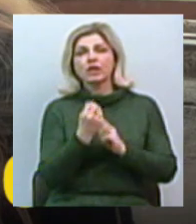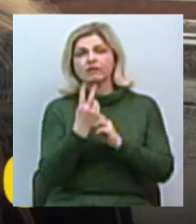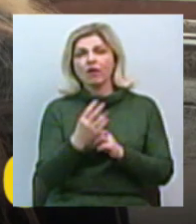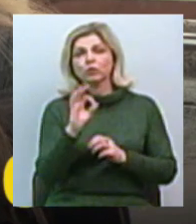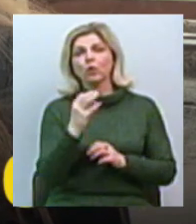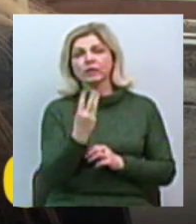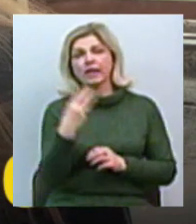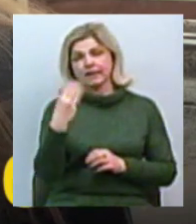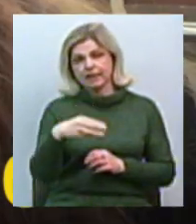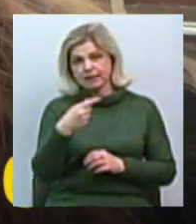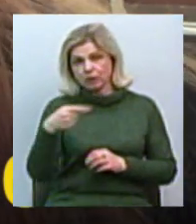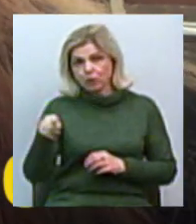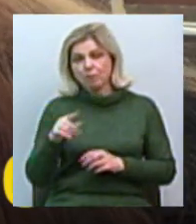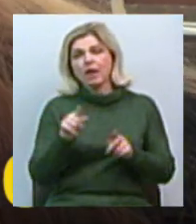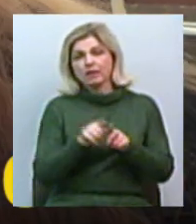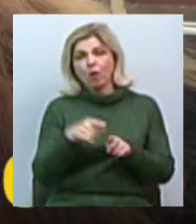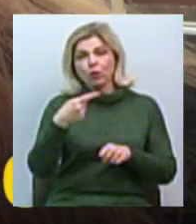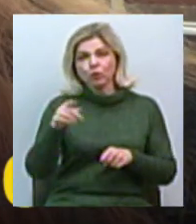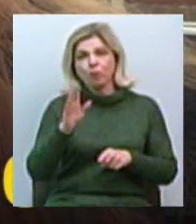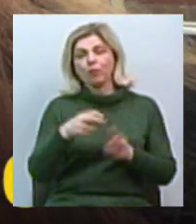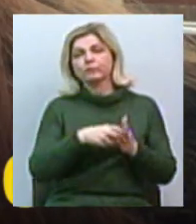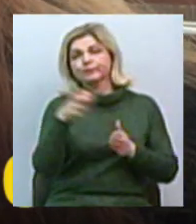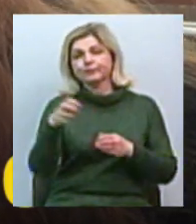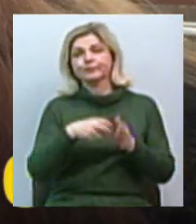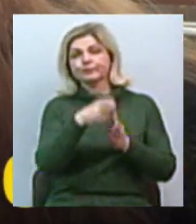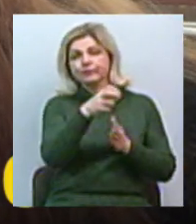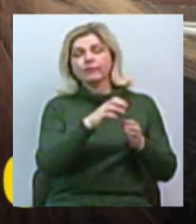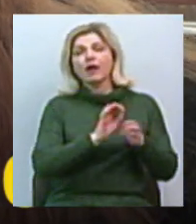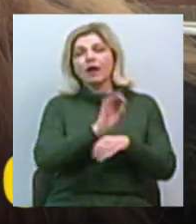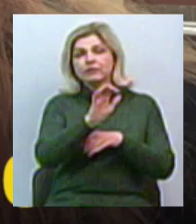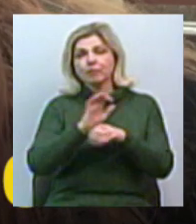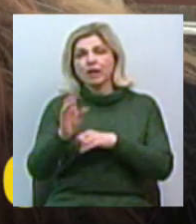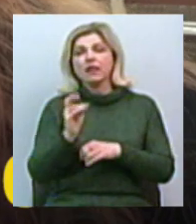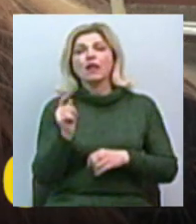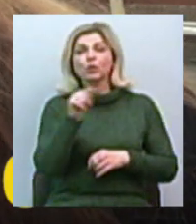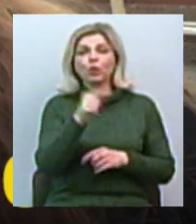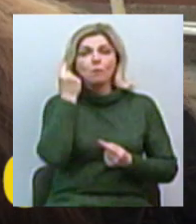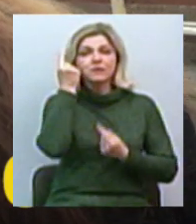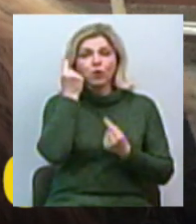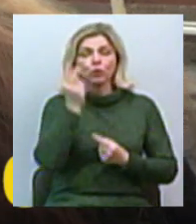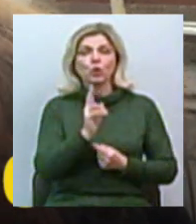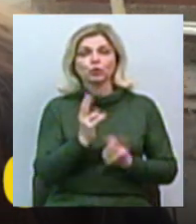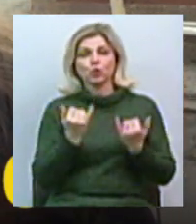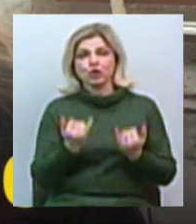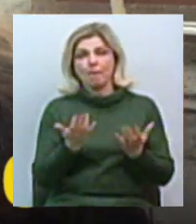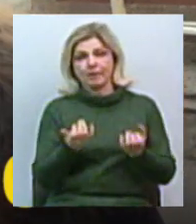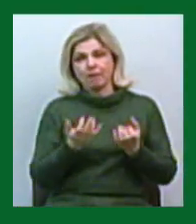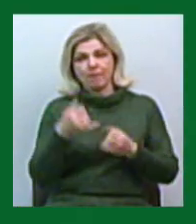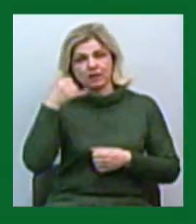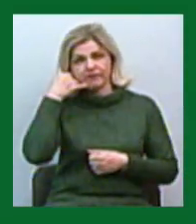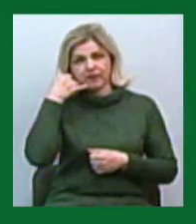073-420-03-30. Саме з цього номеру дзвінки будуть переадресовуватись на телефон того психолога, який зараз приймає дзвінки.